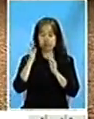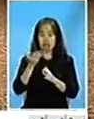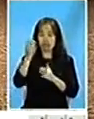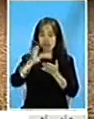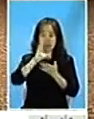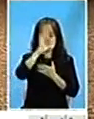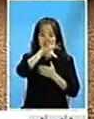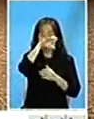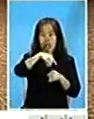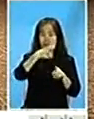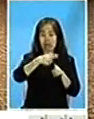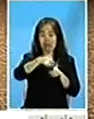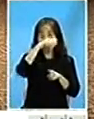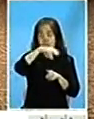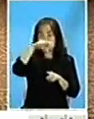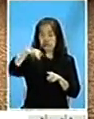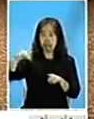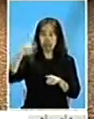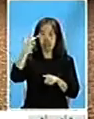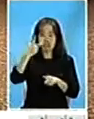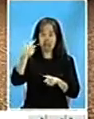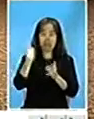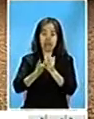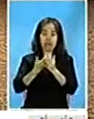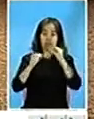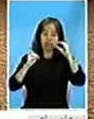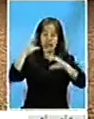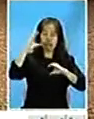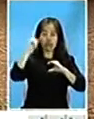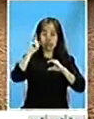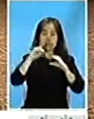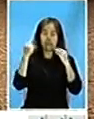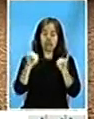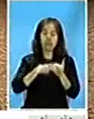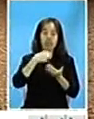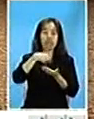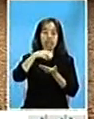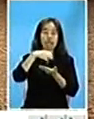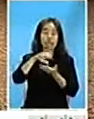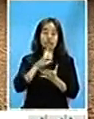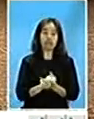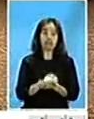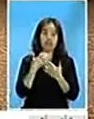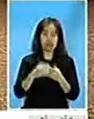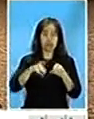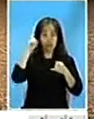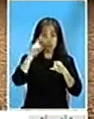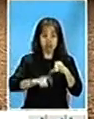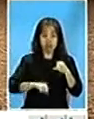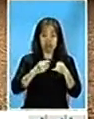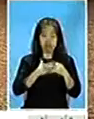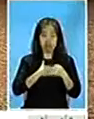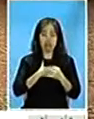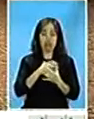กดัง3หน่วยงานเนี่ยก็มากเกินไปนะคะนี่คือถึงที่ตัวอย่างที่ฉันอยากจะกลับเรียนนะคะประเด็นสุดท้ายก็ฉันอยากจะก